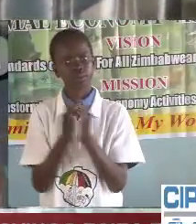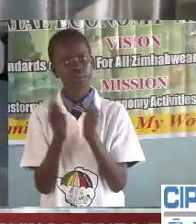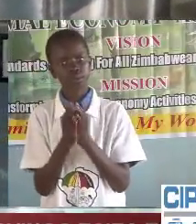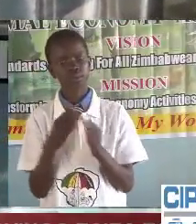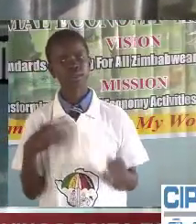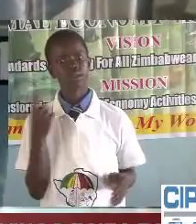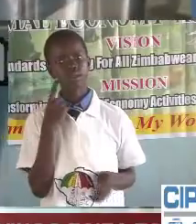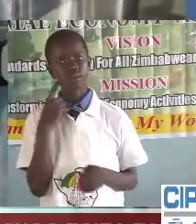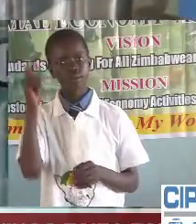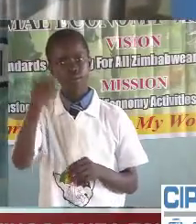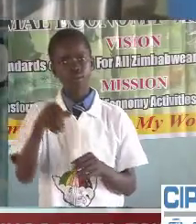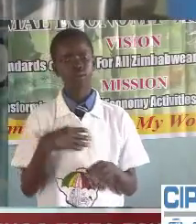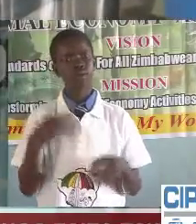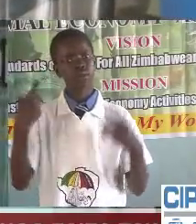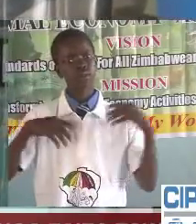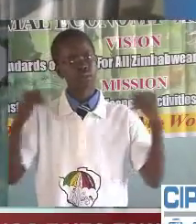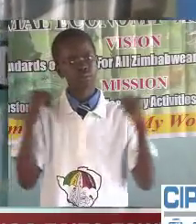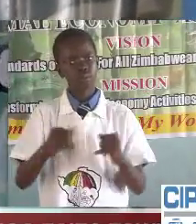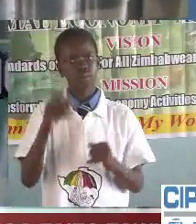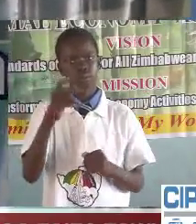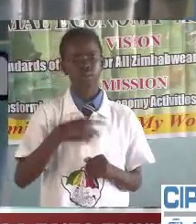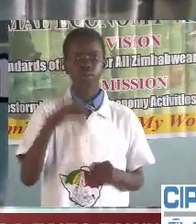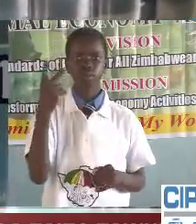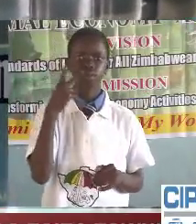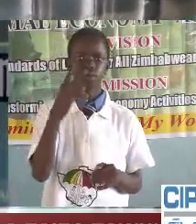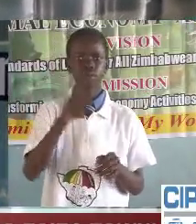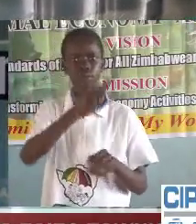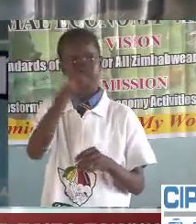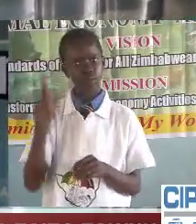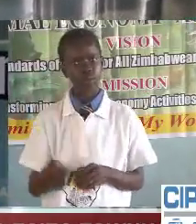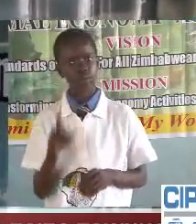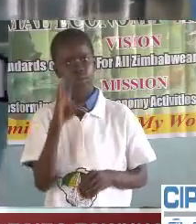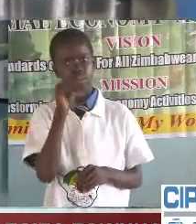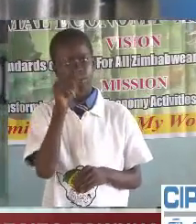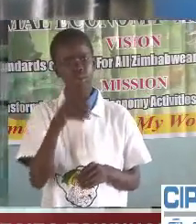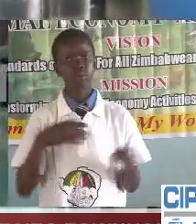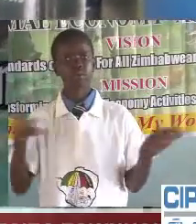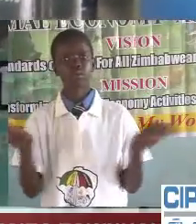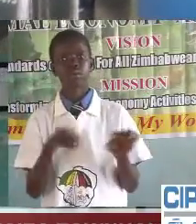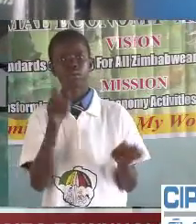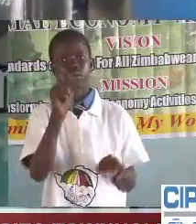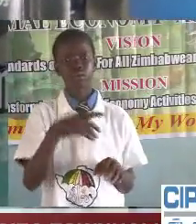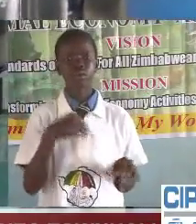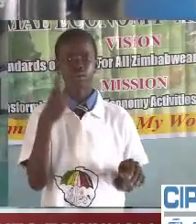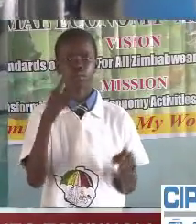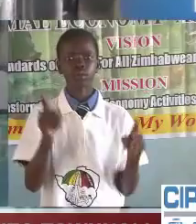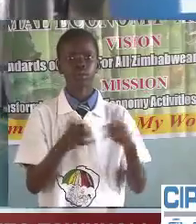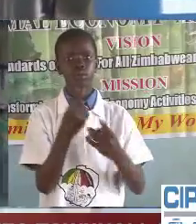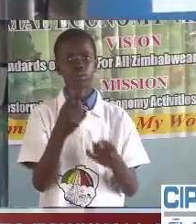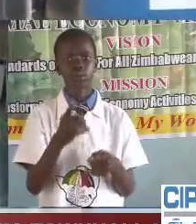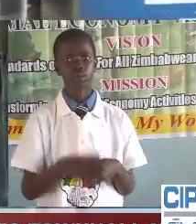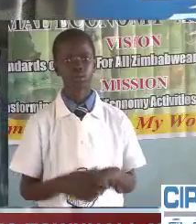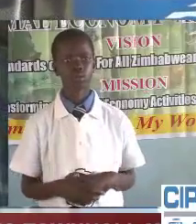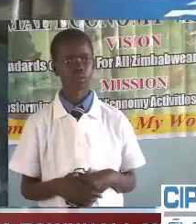mhuri dzavo mumastreets. Muchange muchiita sei mukasangana nemasituations akadaro?